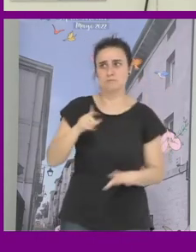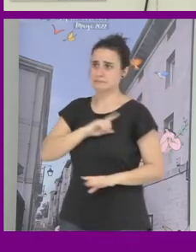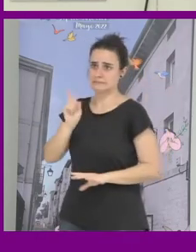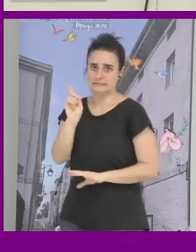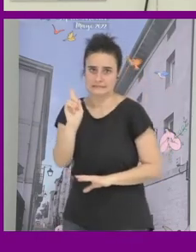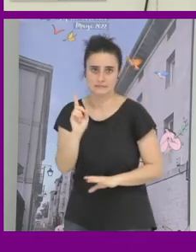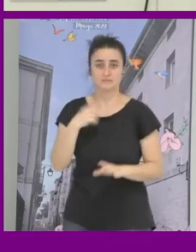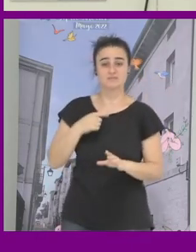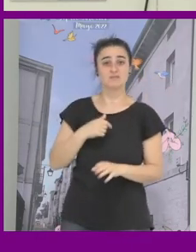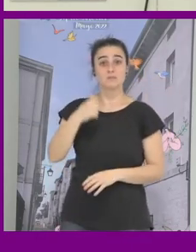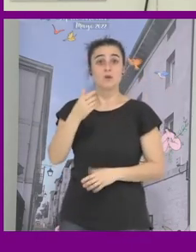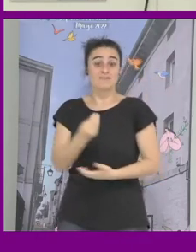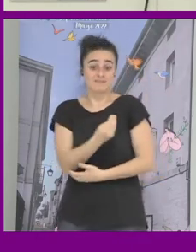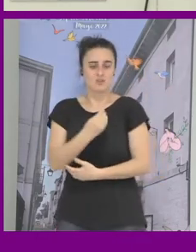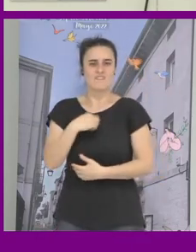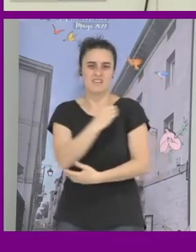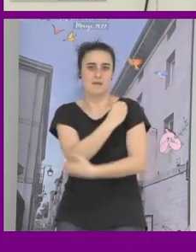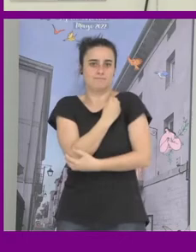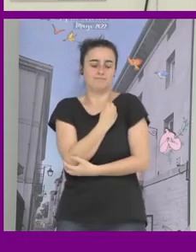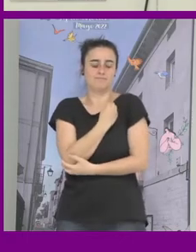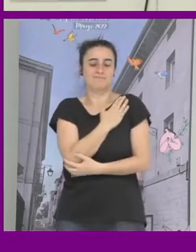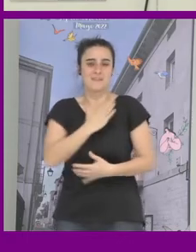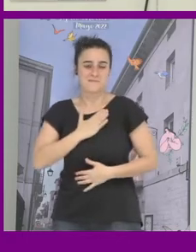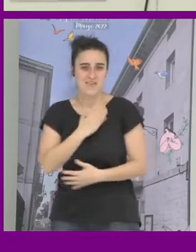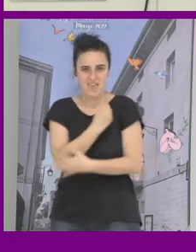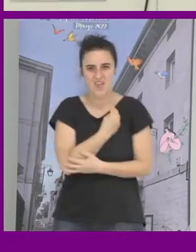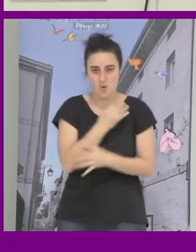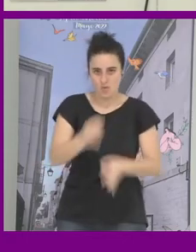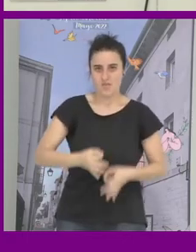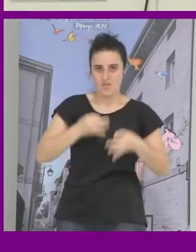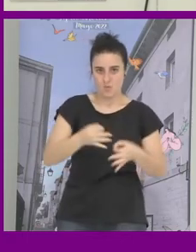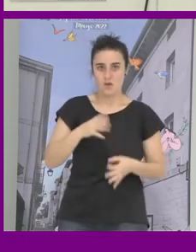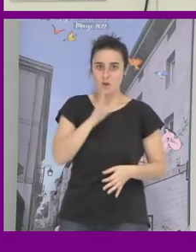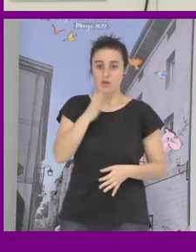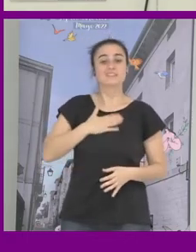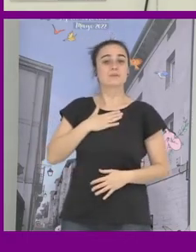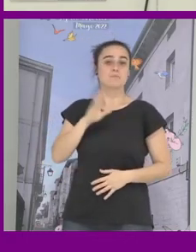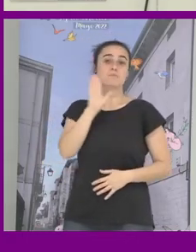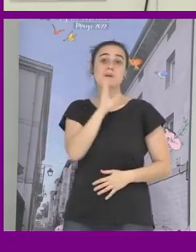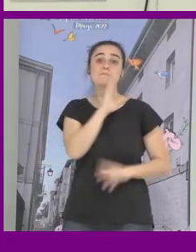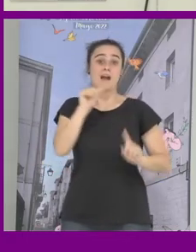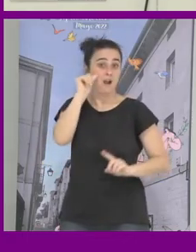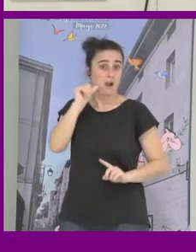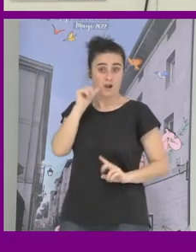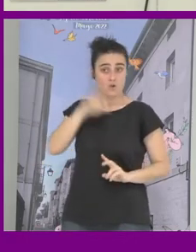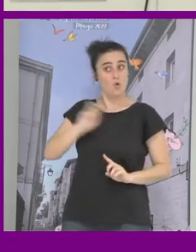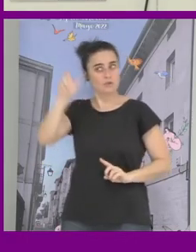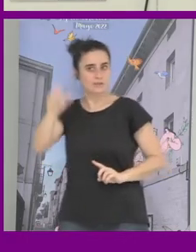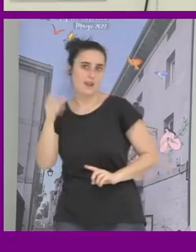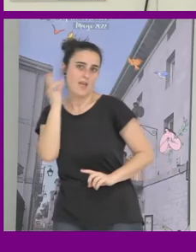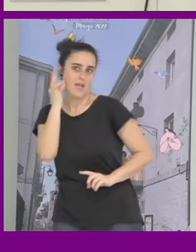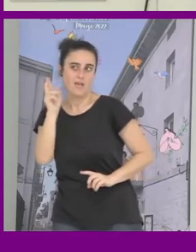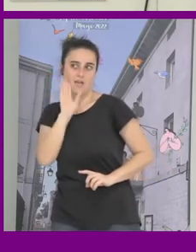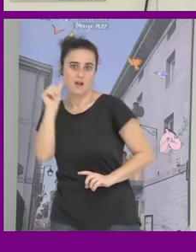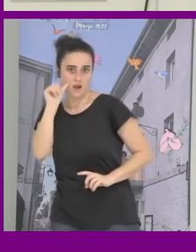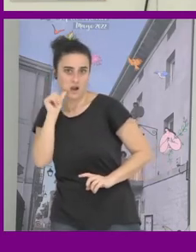edo taulkian nik eraman nahi nuen beti. Ez dut, hau da, ama ez aurduna, bale? Orduan, haien kasuan, biek saiatu